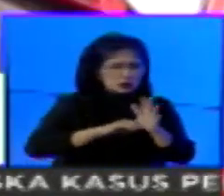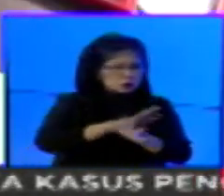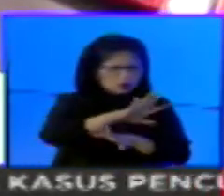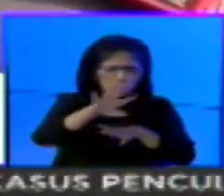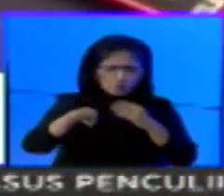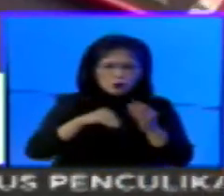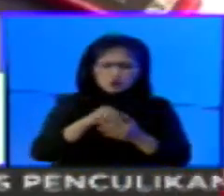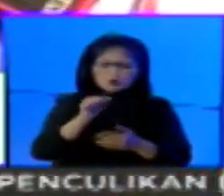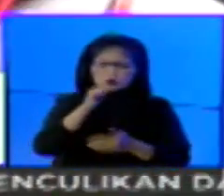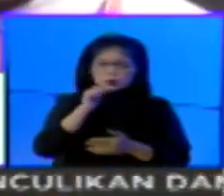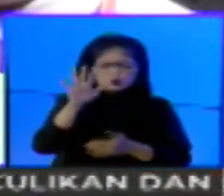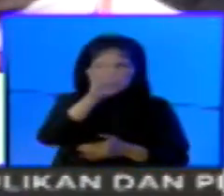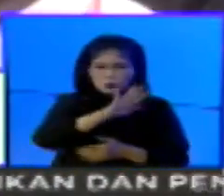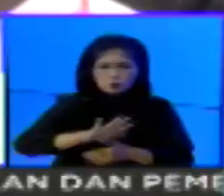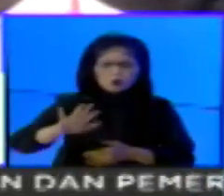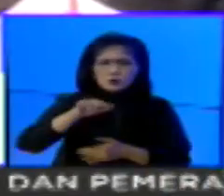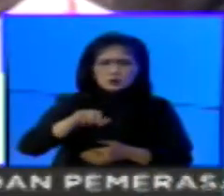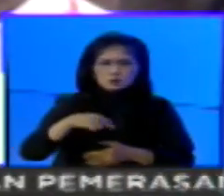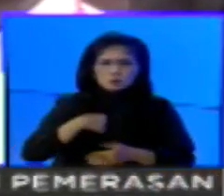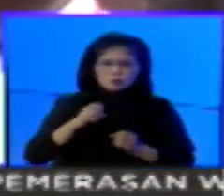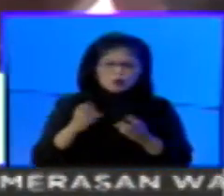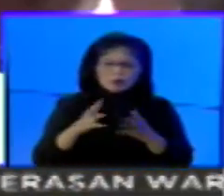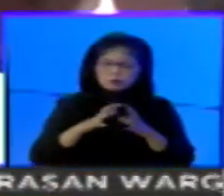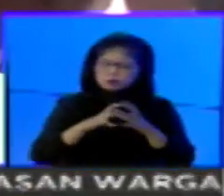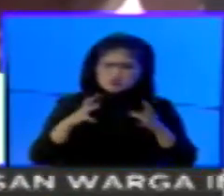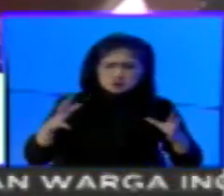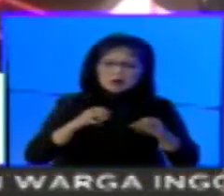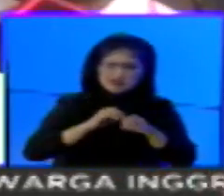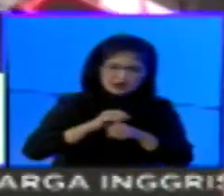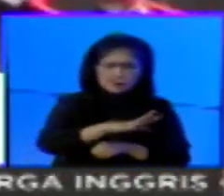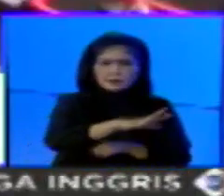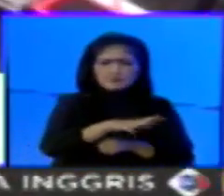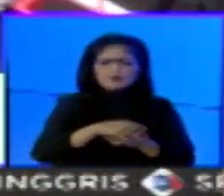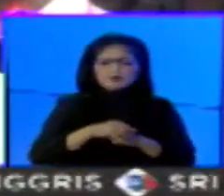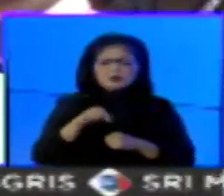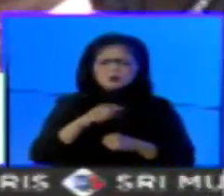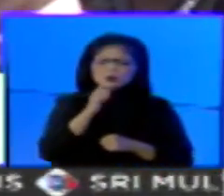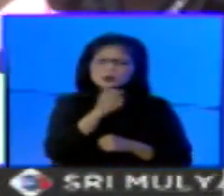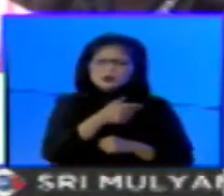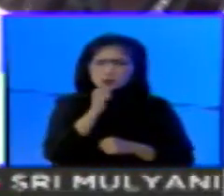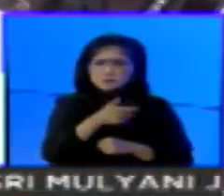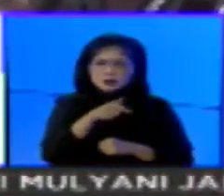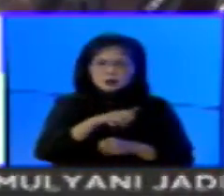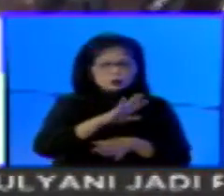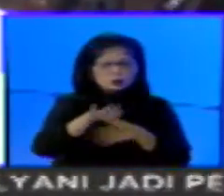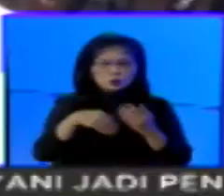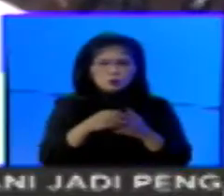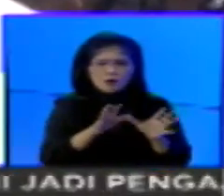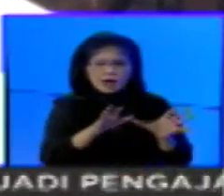seluruh, menurut pengakuan sangat besar sekali, yang mengorder ke seluruh talent